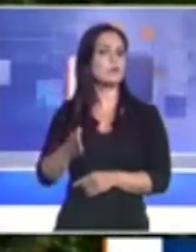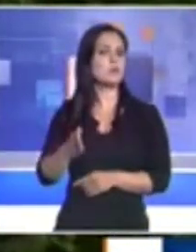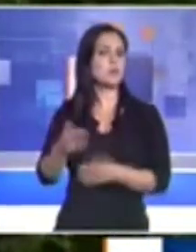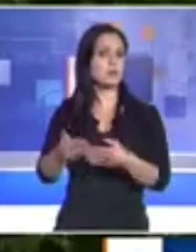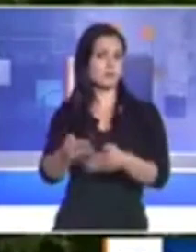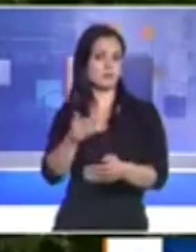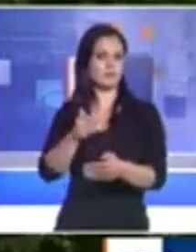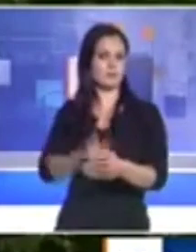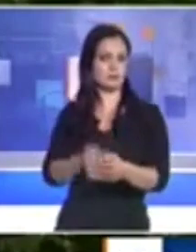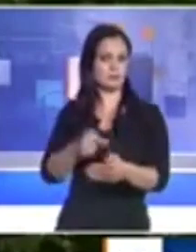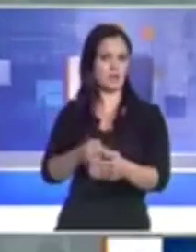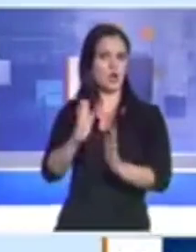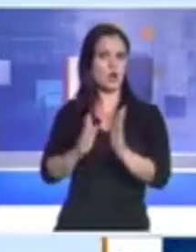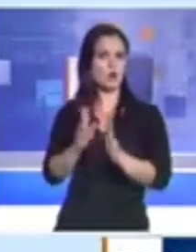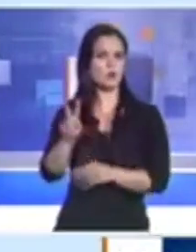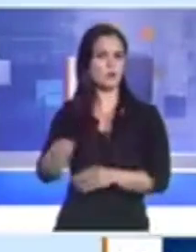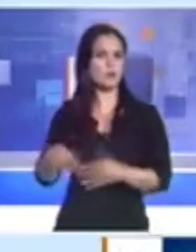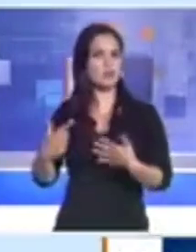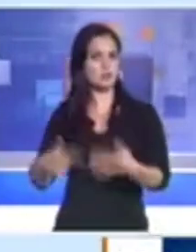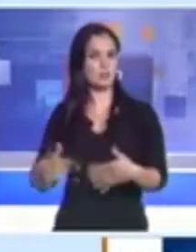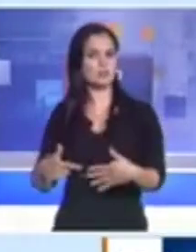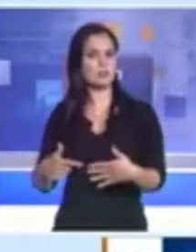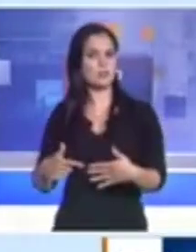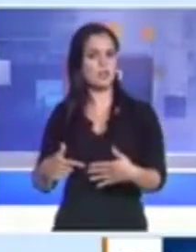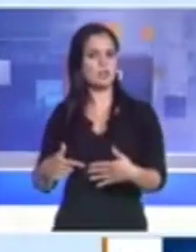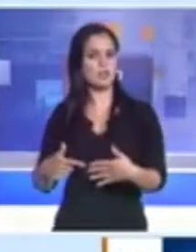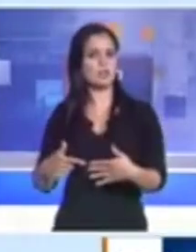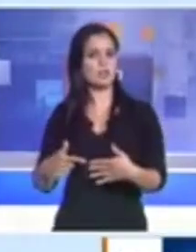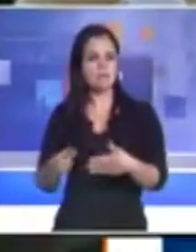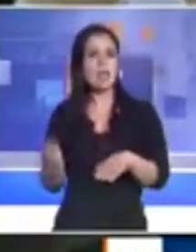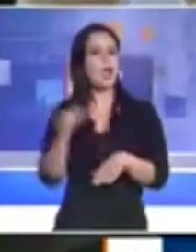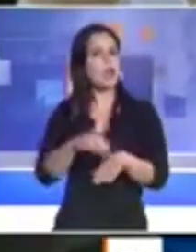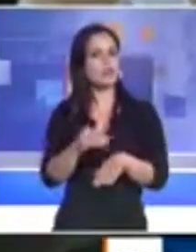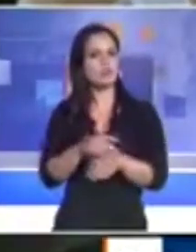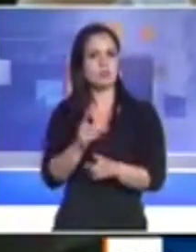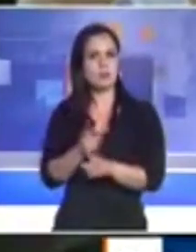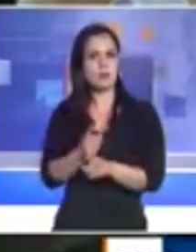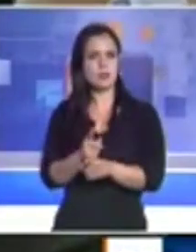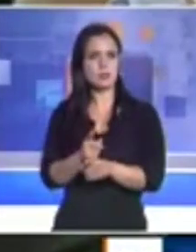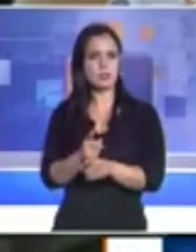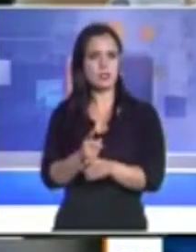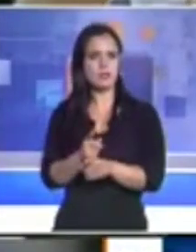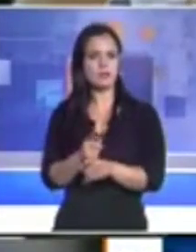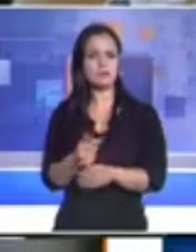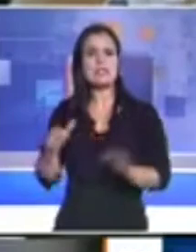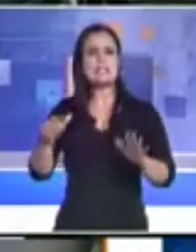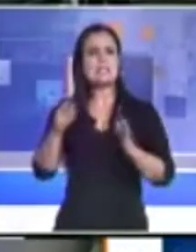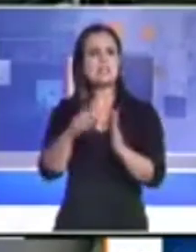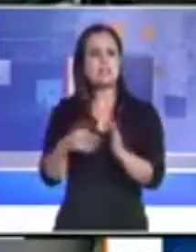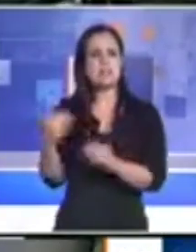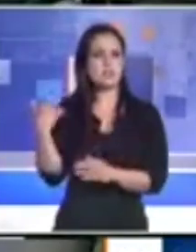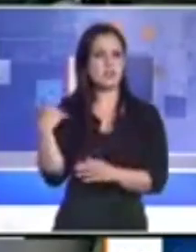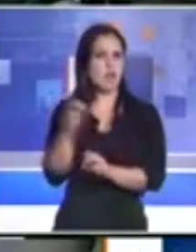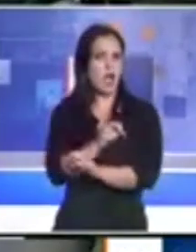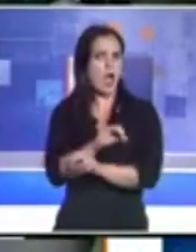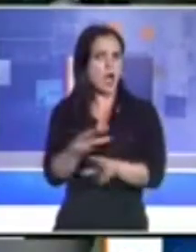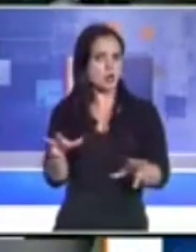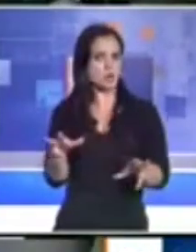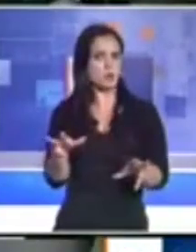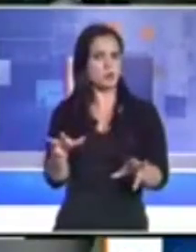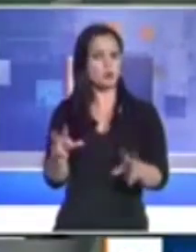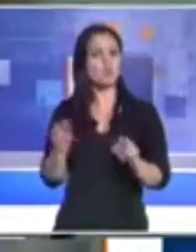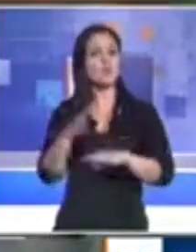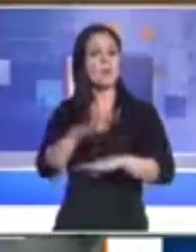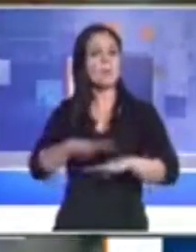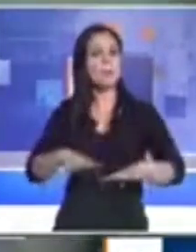a quello del 2017 occorre procedere quindi all'aggiornamento non sono trascorsi nemmeno sei mesi dall'annuncio e la nuova mappa